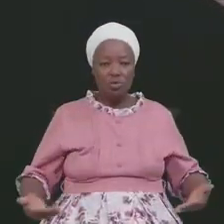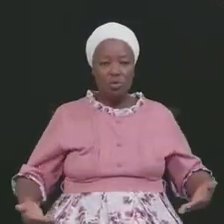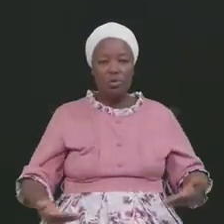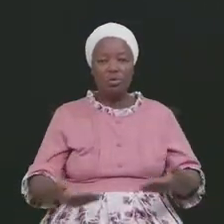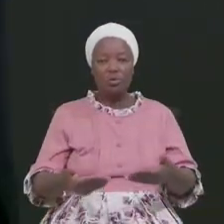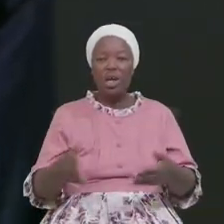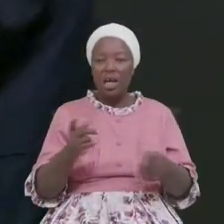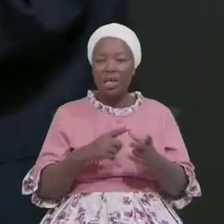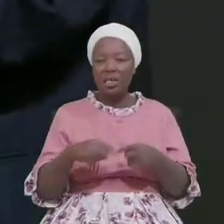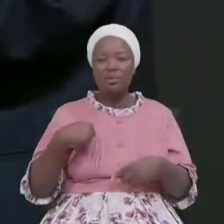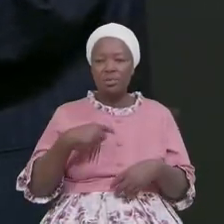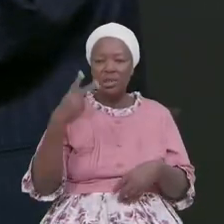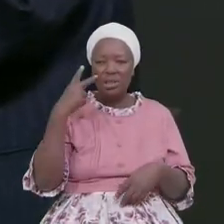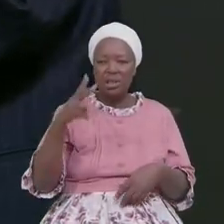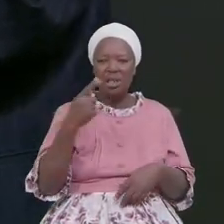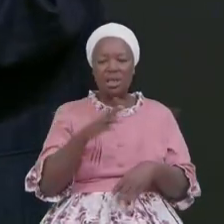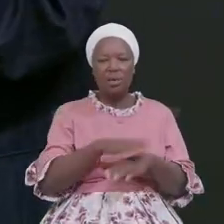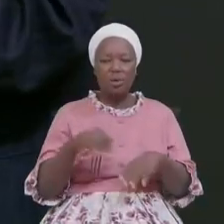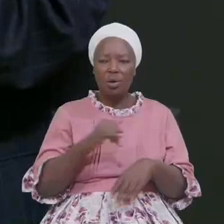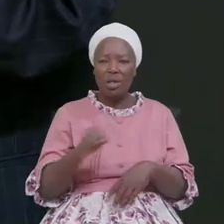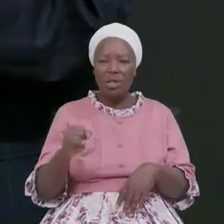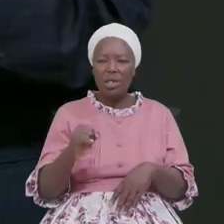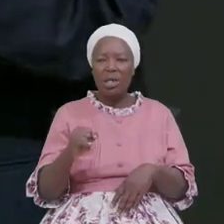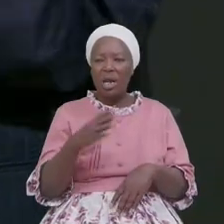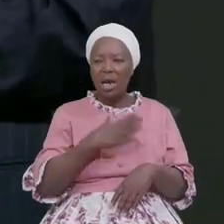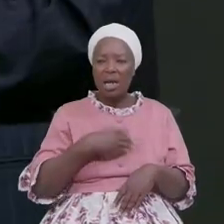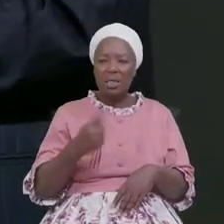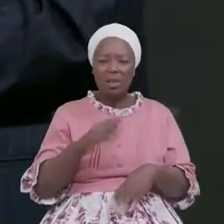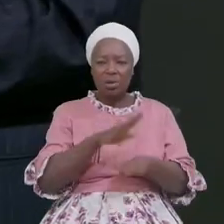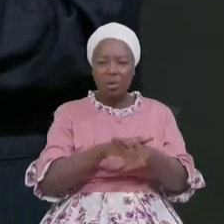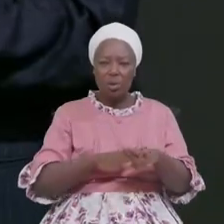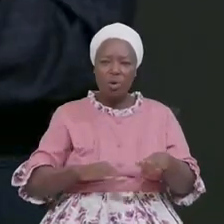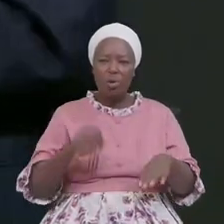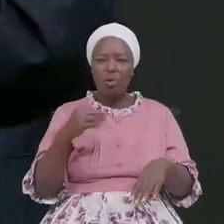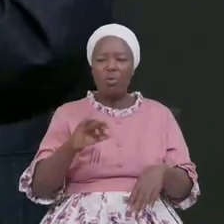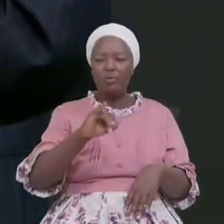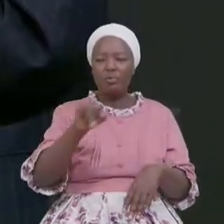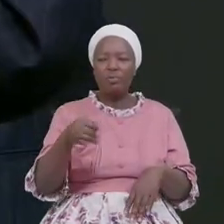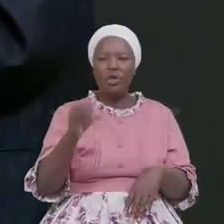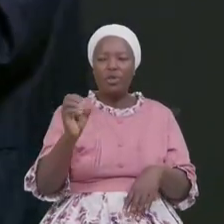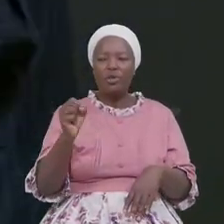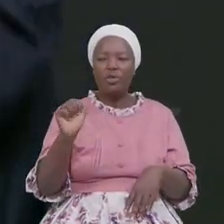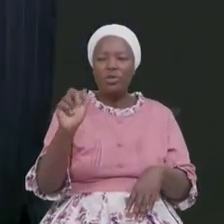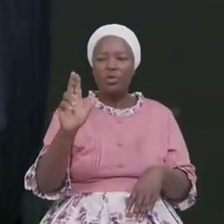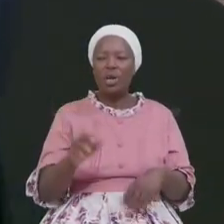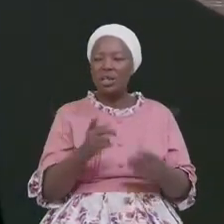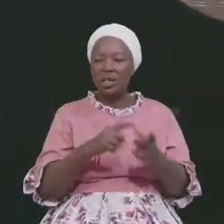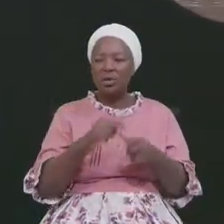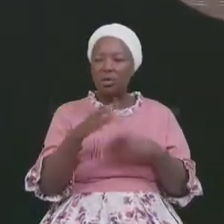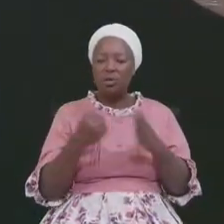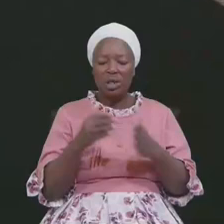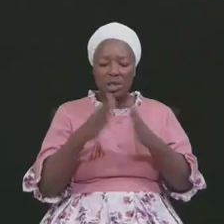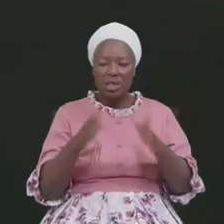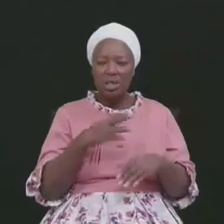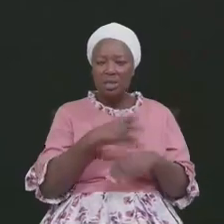considérons l'appel de Josué et les dirigeants, les anciens et le